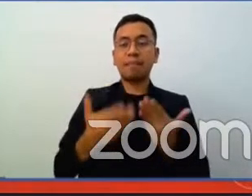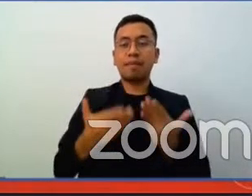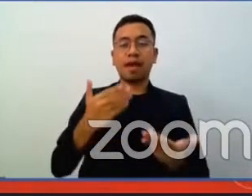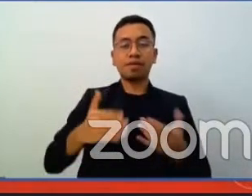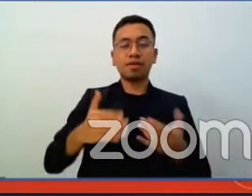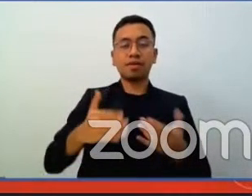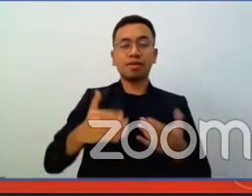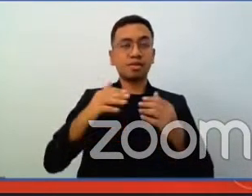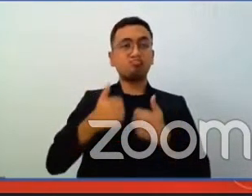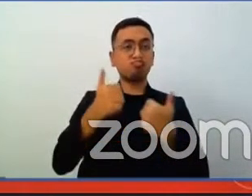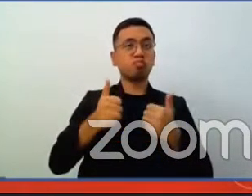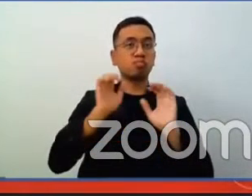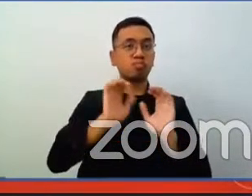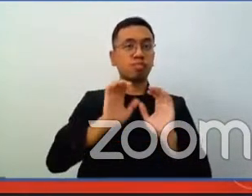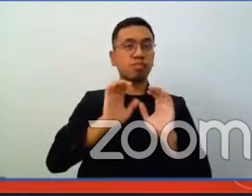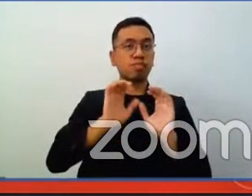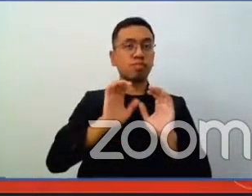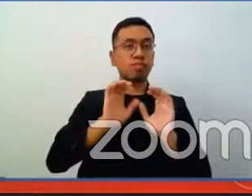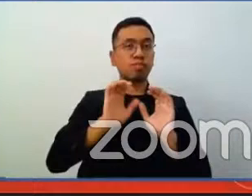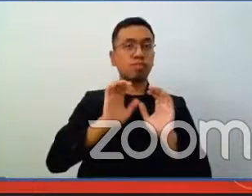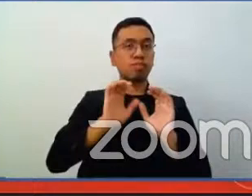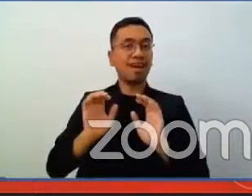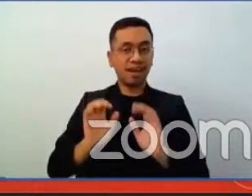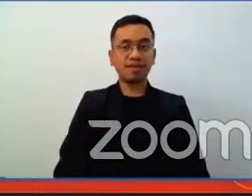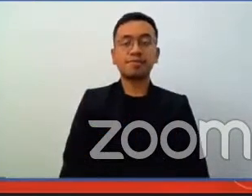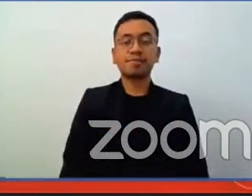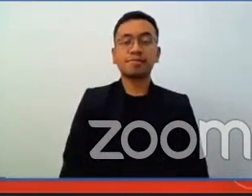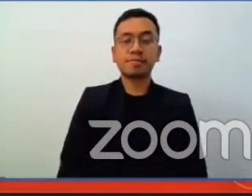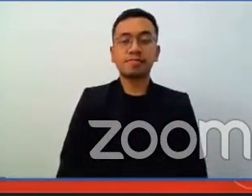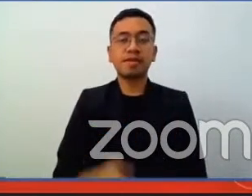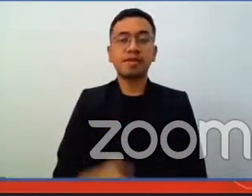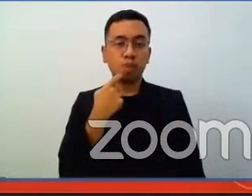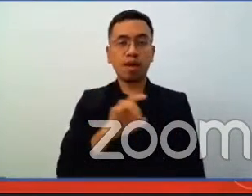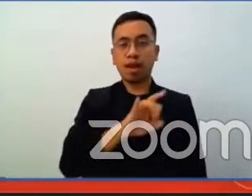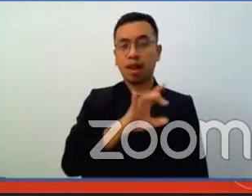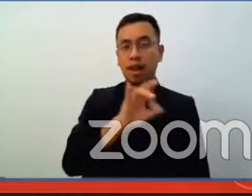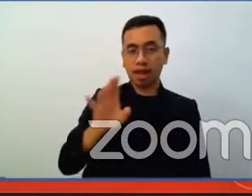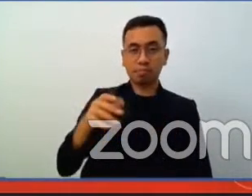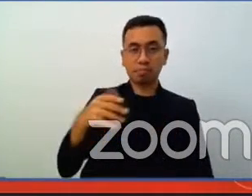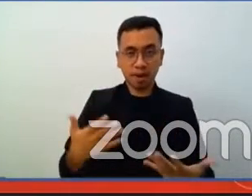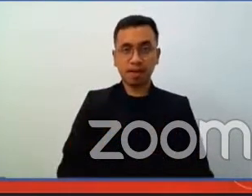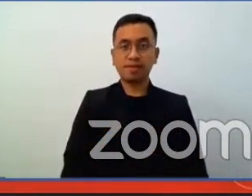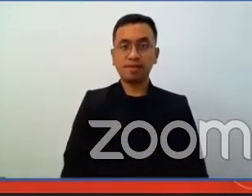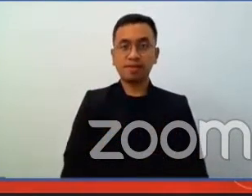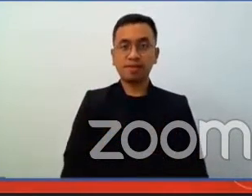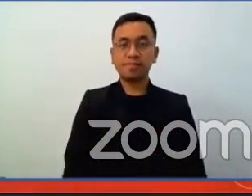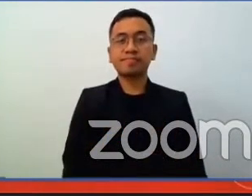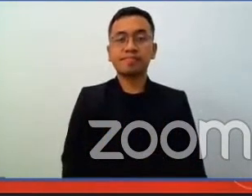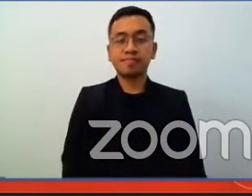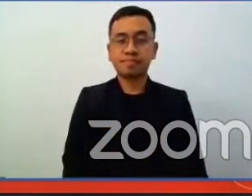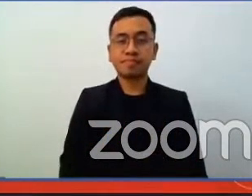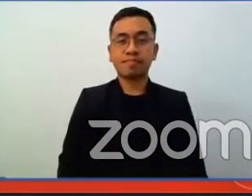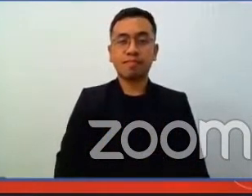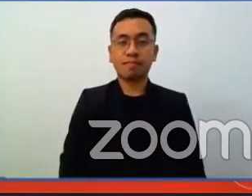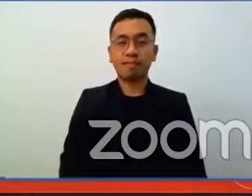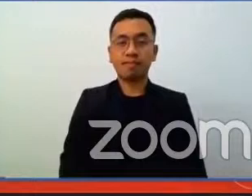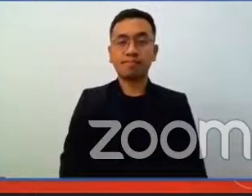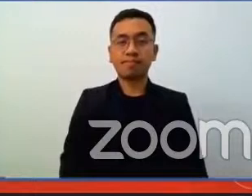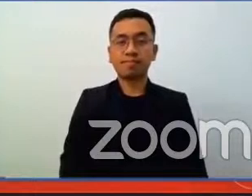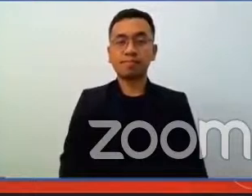yang sangat bagus yang bisa kita kerjakan eksperimennya satu di sana, tapi kita mengontrol di bawah